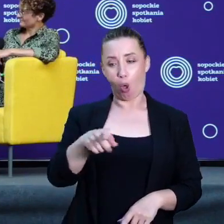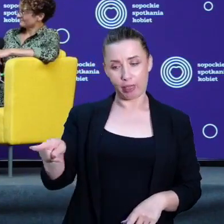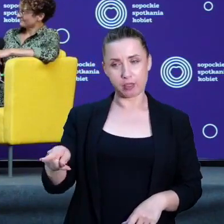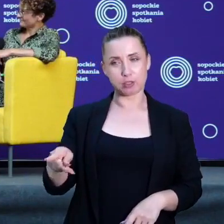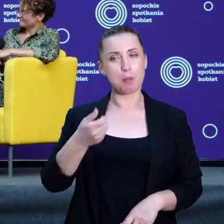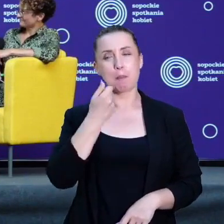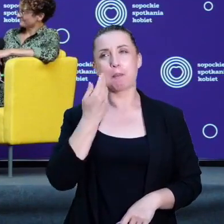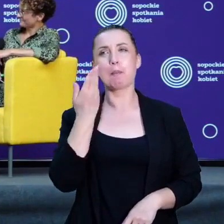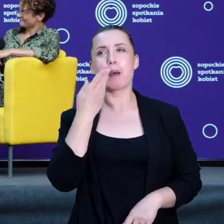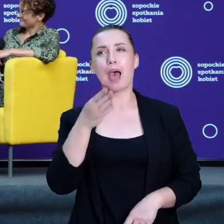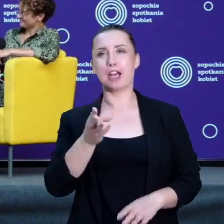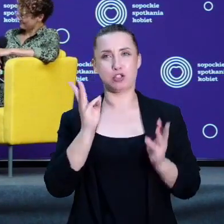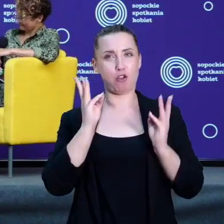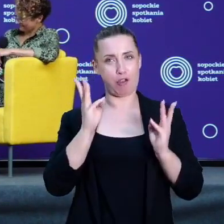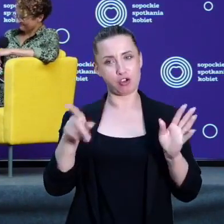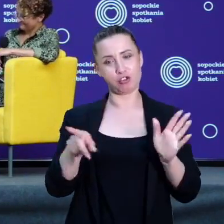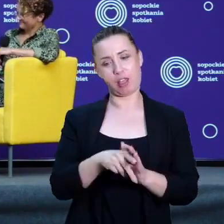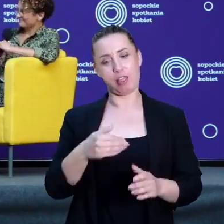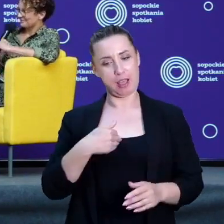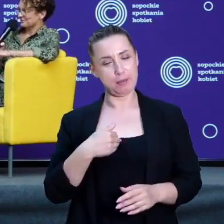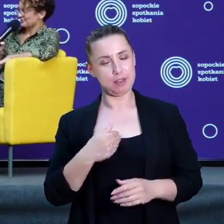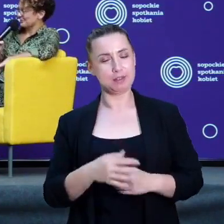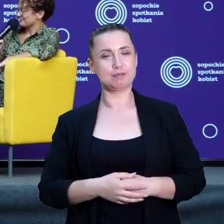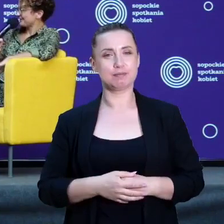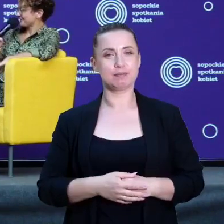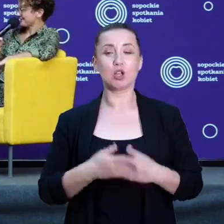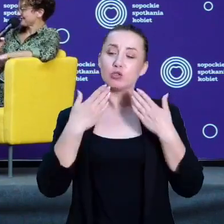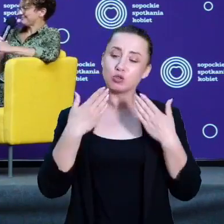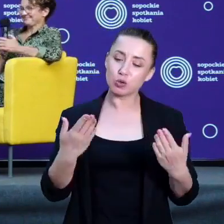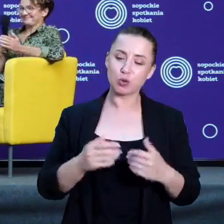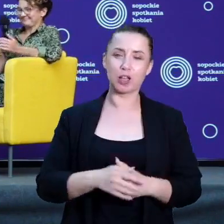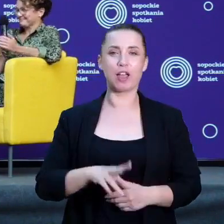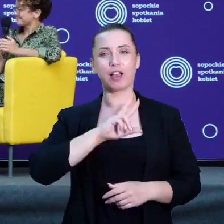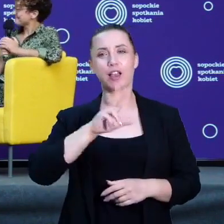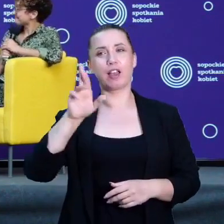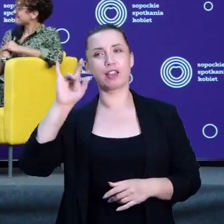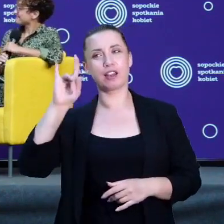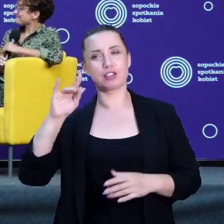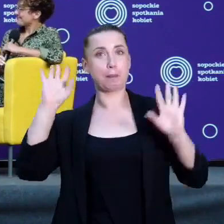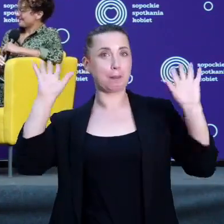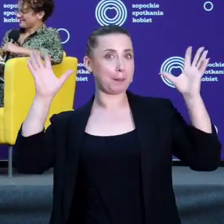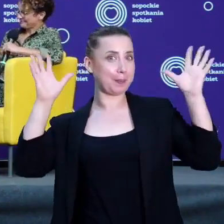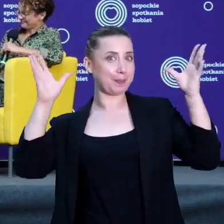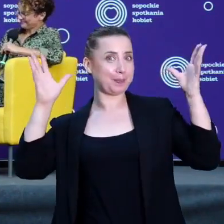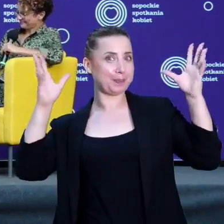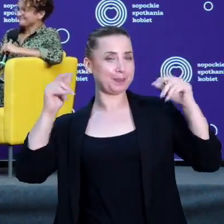ważne. Także dziękuję bardzo. Dziękujemy. Krysiu?